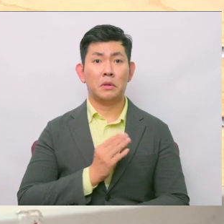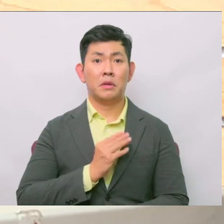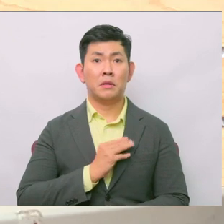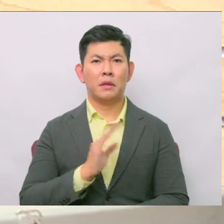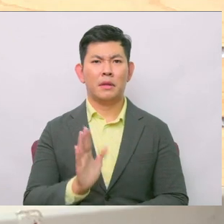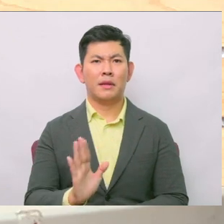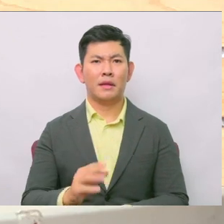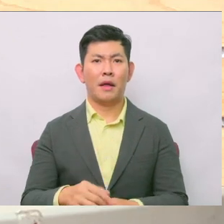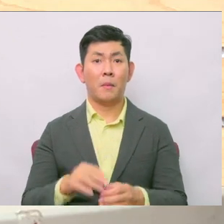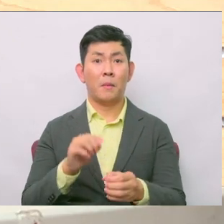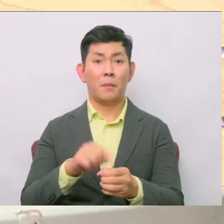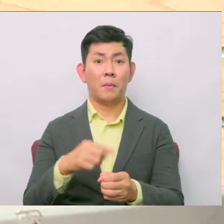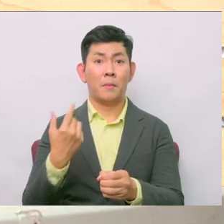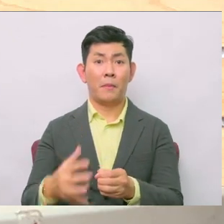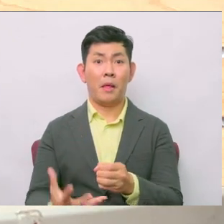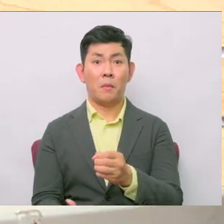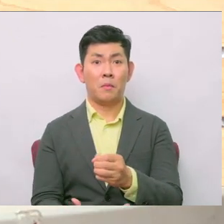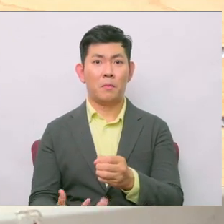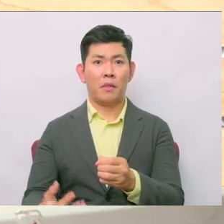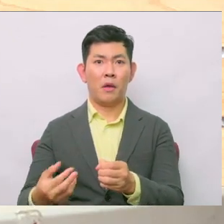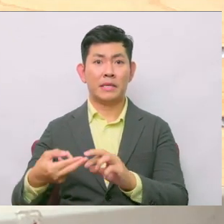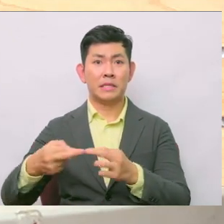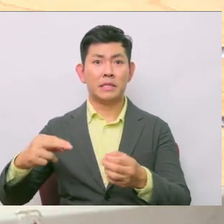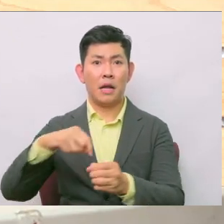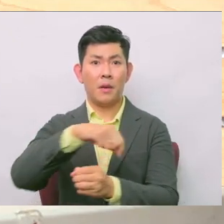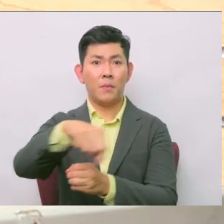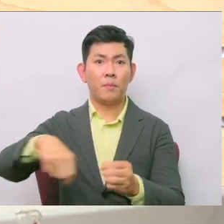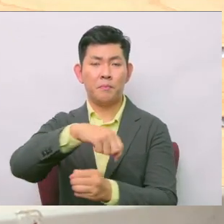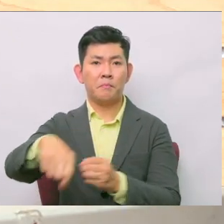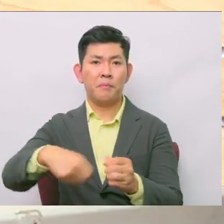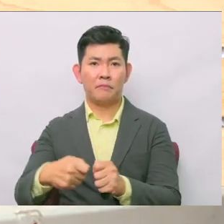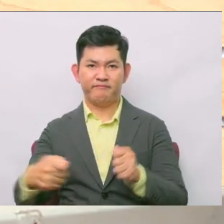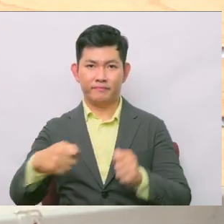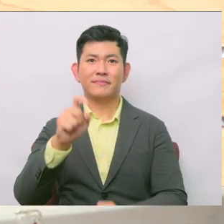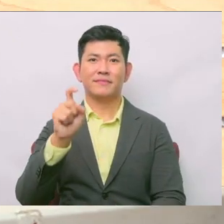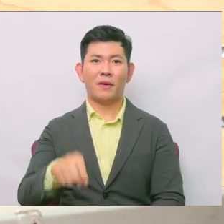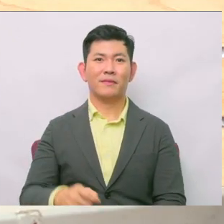ขอโทษทีค่ะเราผูกก่อนเนาะครูจุ๋มให้เชือก